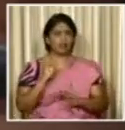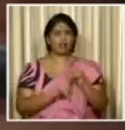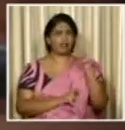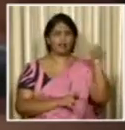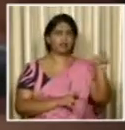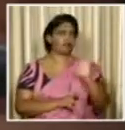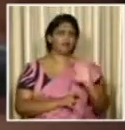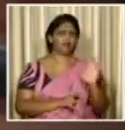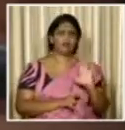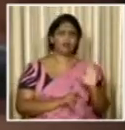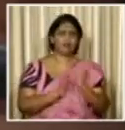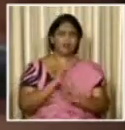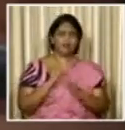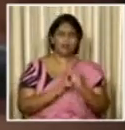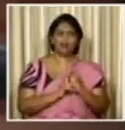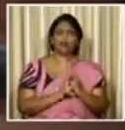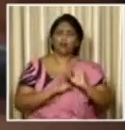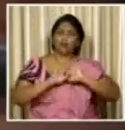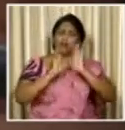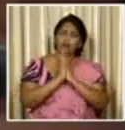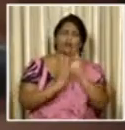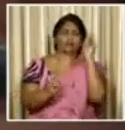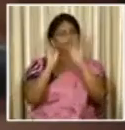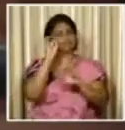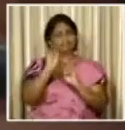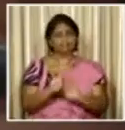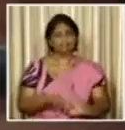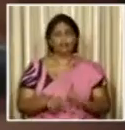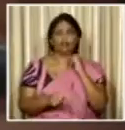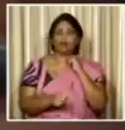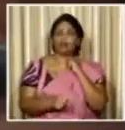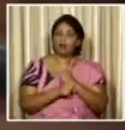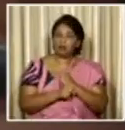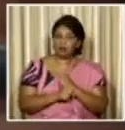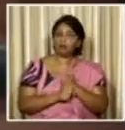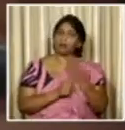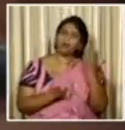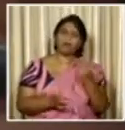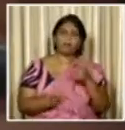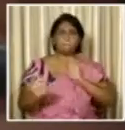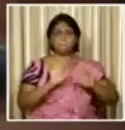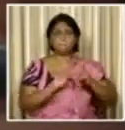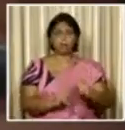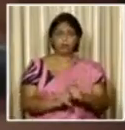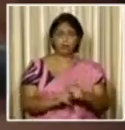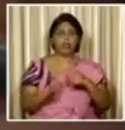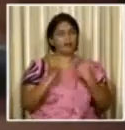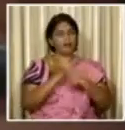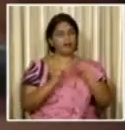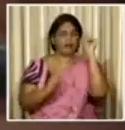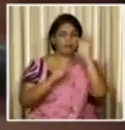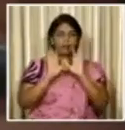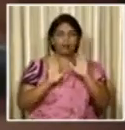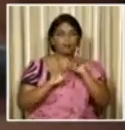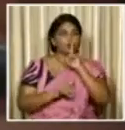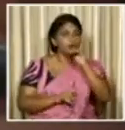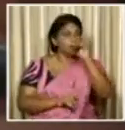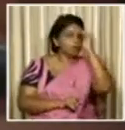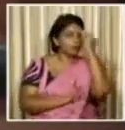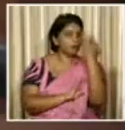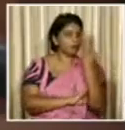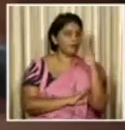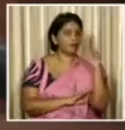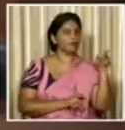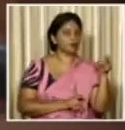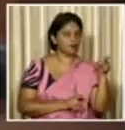nimi. Emati koreya tin tiin okkuma dagni an. Andur tin onataram mardana panatika dagni an. Hebat katana kerja teteh tamai